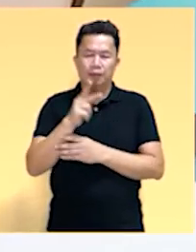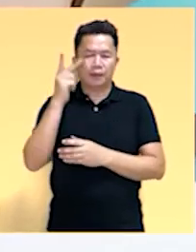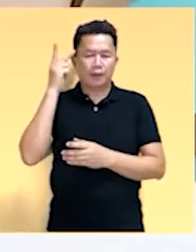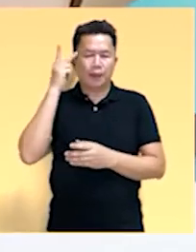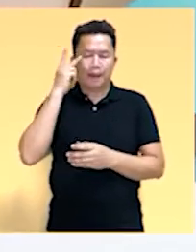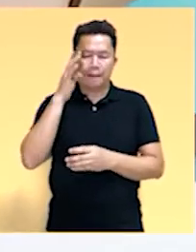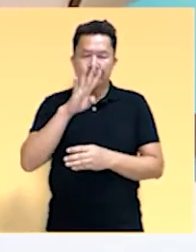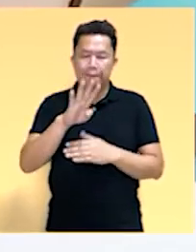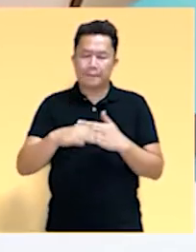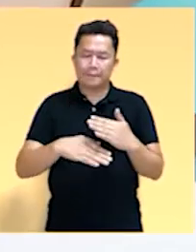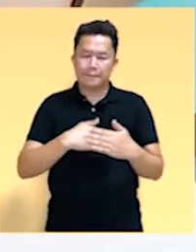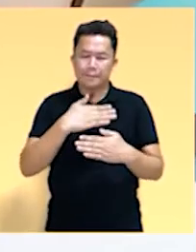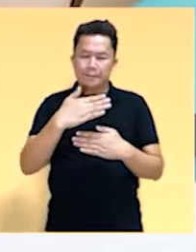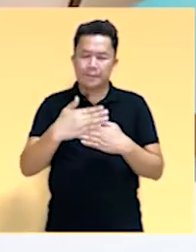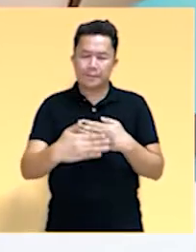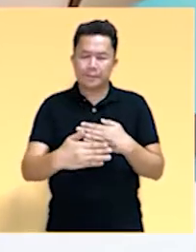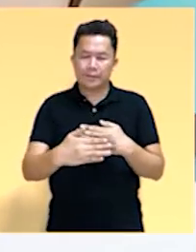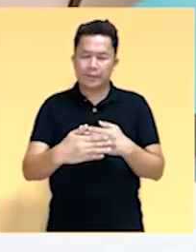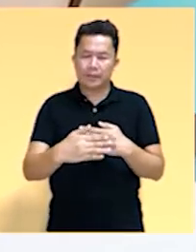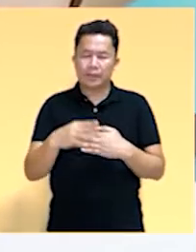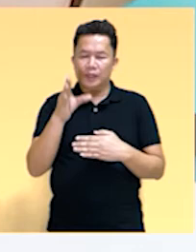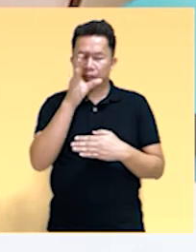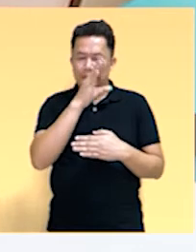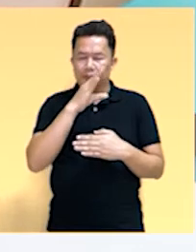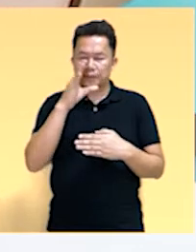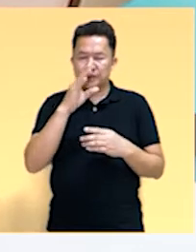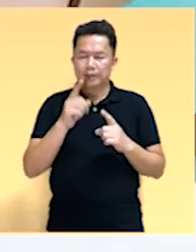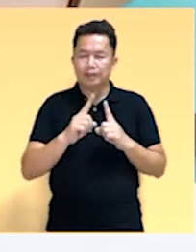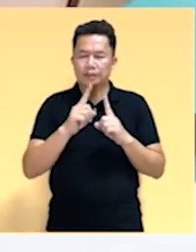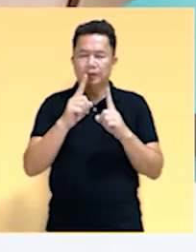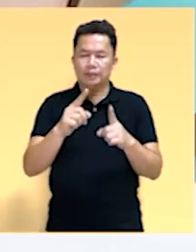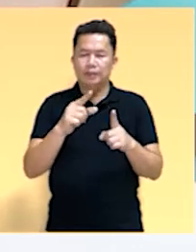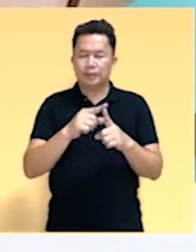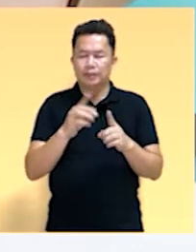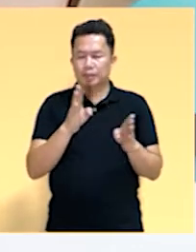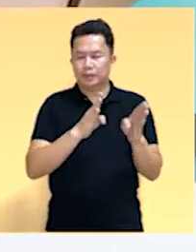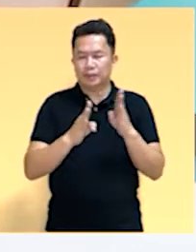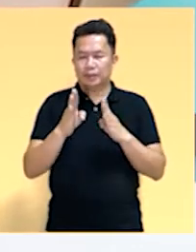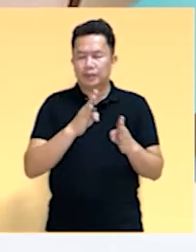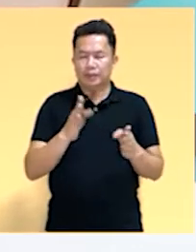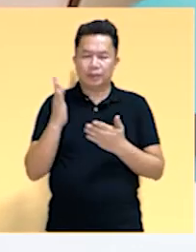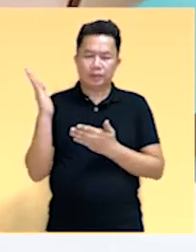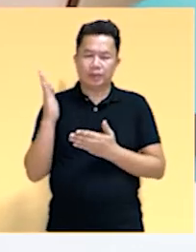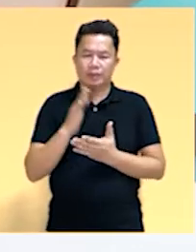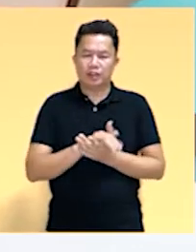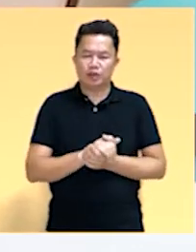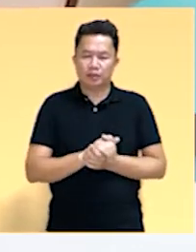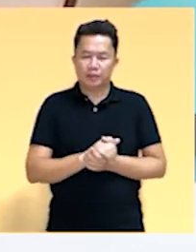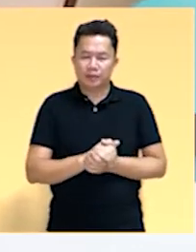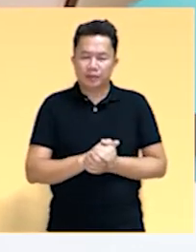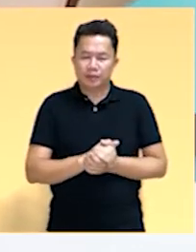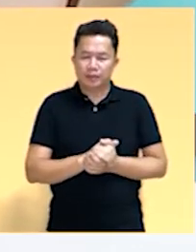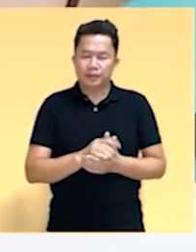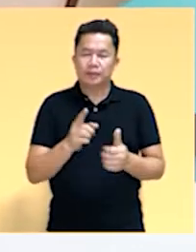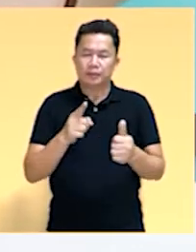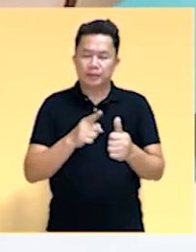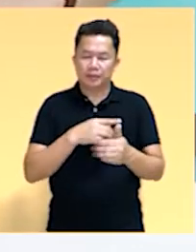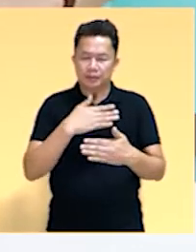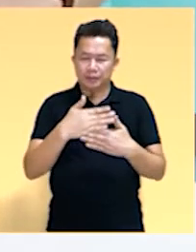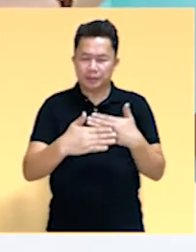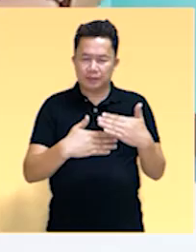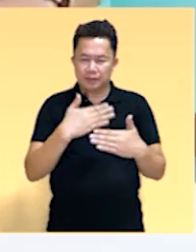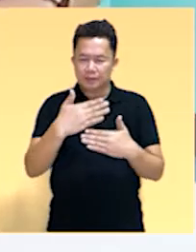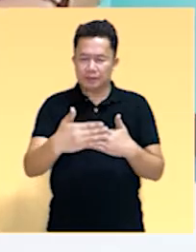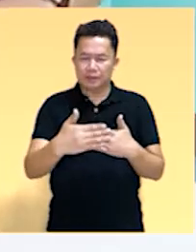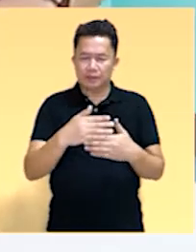Gamit ang Polya's 4-step procedure, hanapan natin ng sagot ang word problem na ito. Ang unang